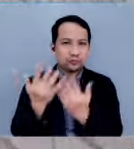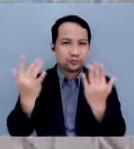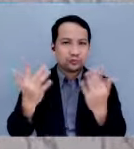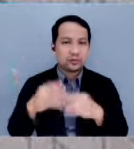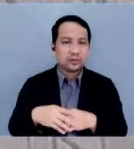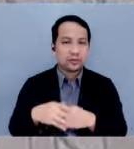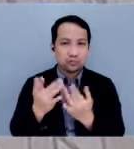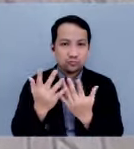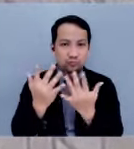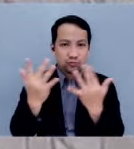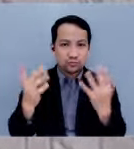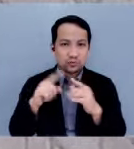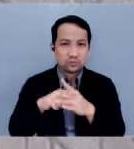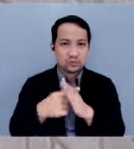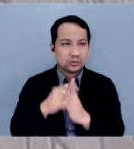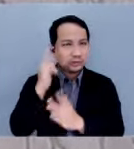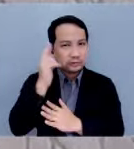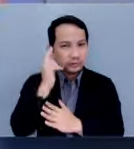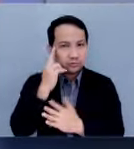na ang mitsa ng apoy.